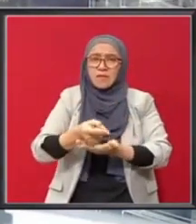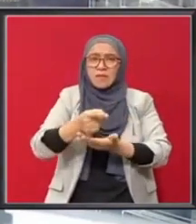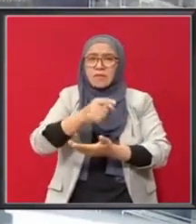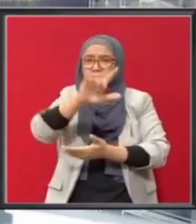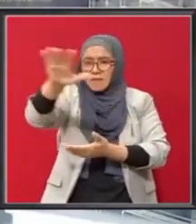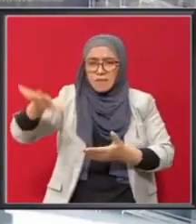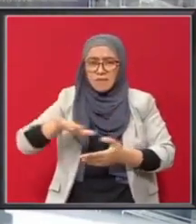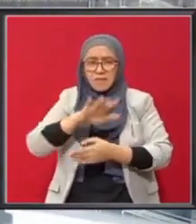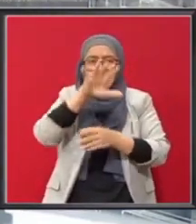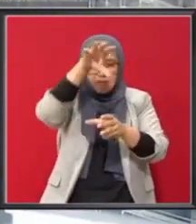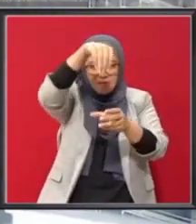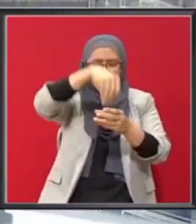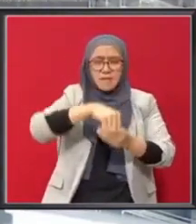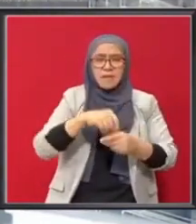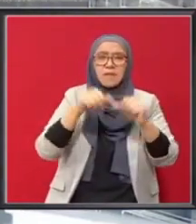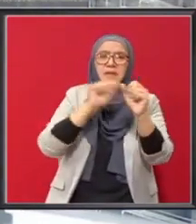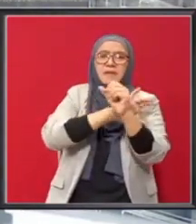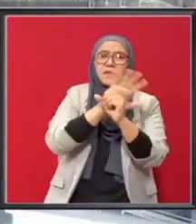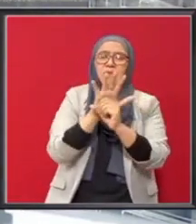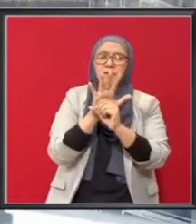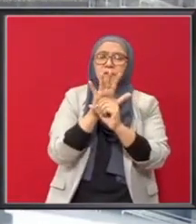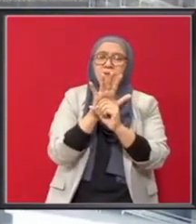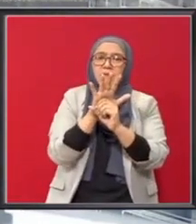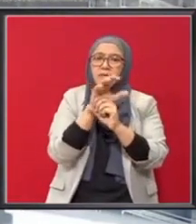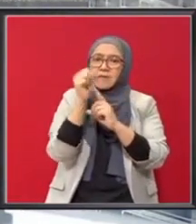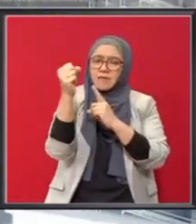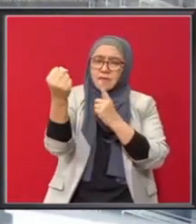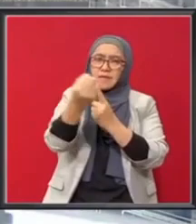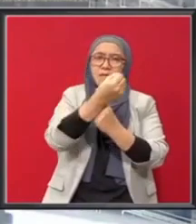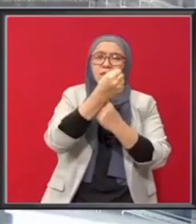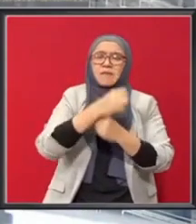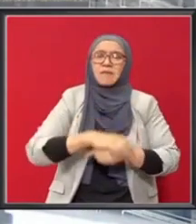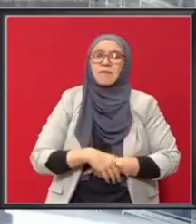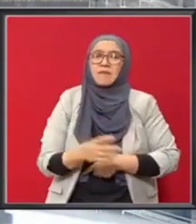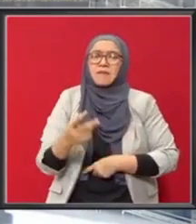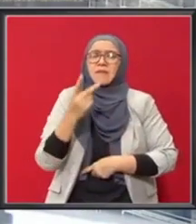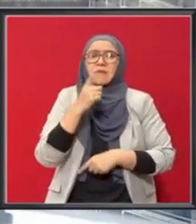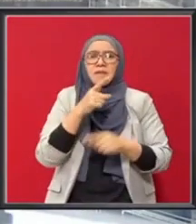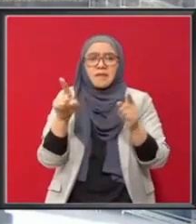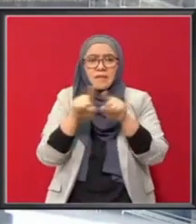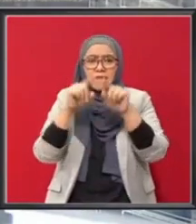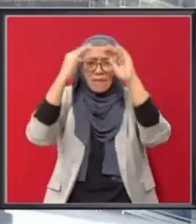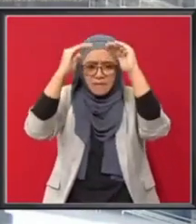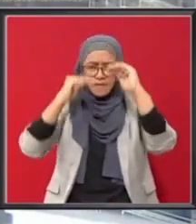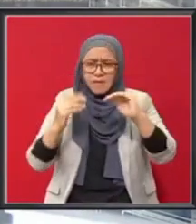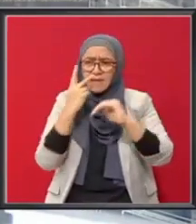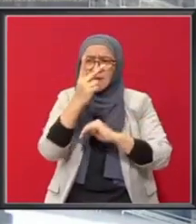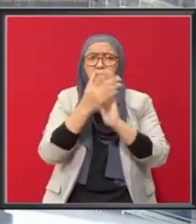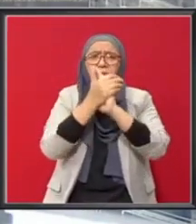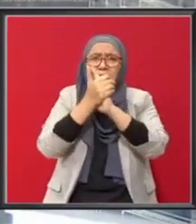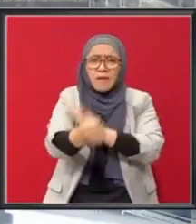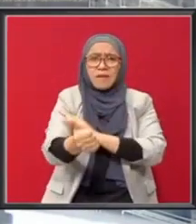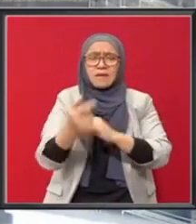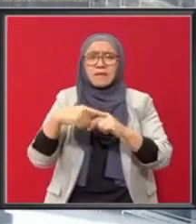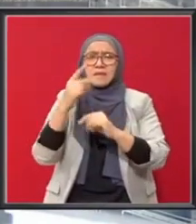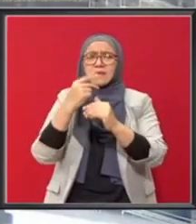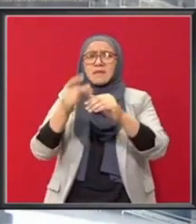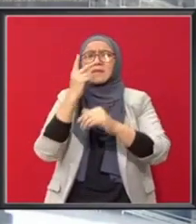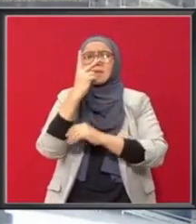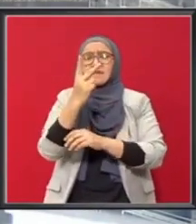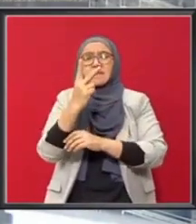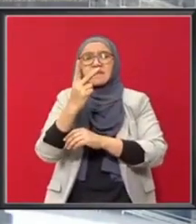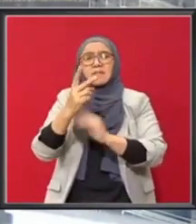penerbit komik 19 ini seterusnya kita akan melihat kepada Kemayoran kepada siswa juga ini adalah kriteria